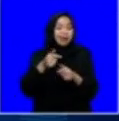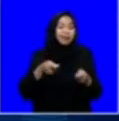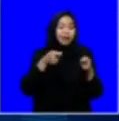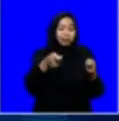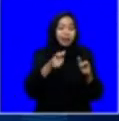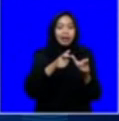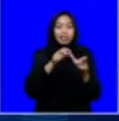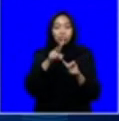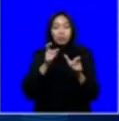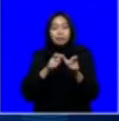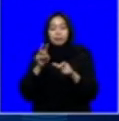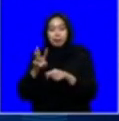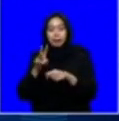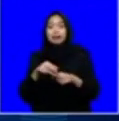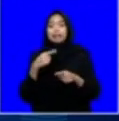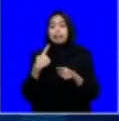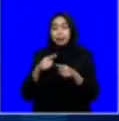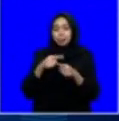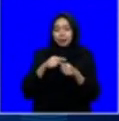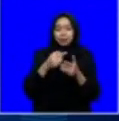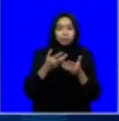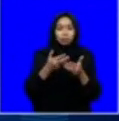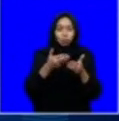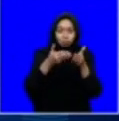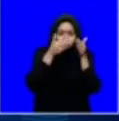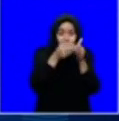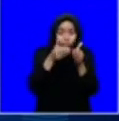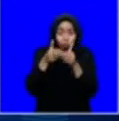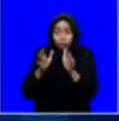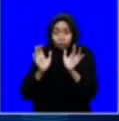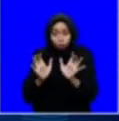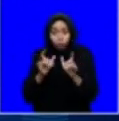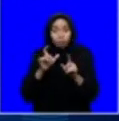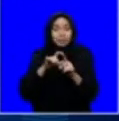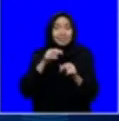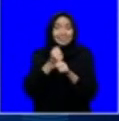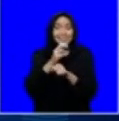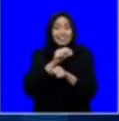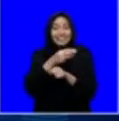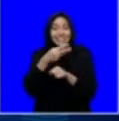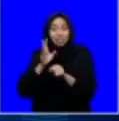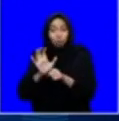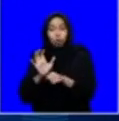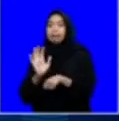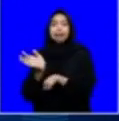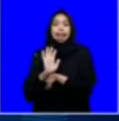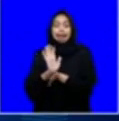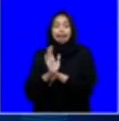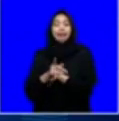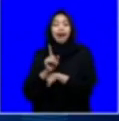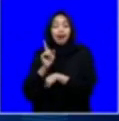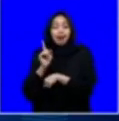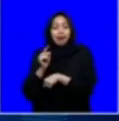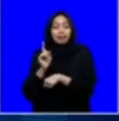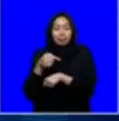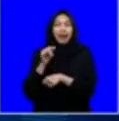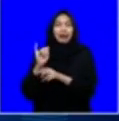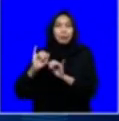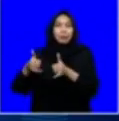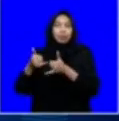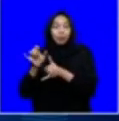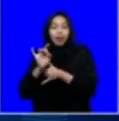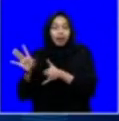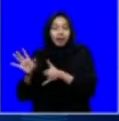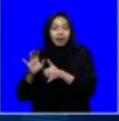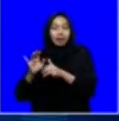untuk degree program saja untuk dosen. Kita juga akan mensponsor dan memberikan beasiswa, ya beasiswa dalam tanda kutip beasiswa,